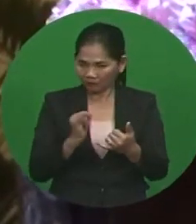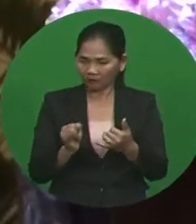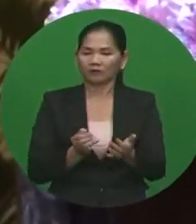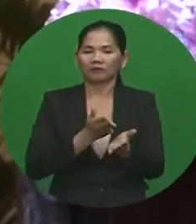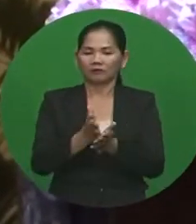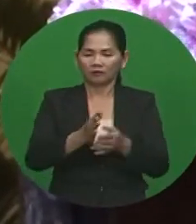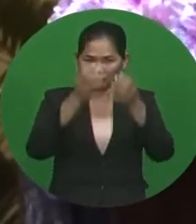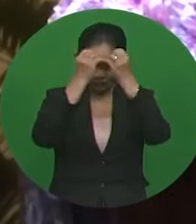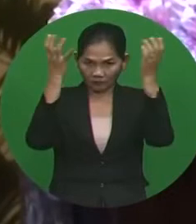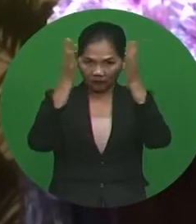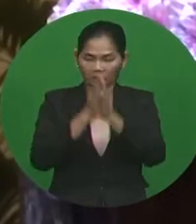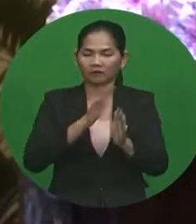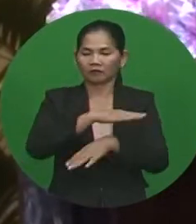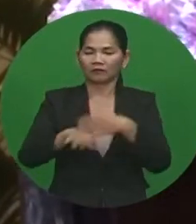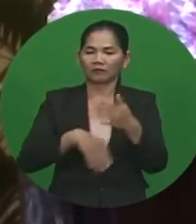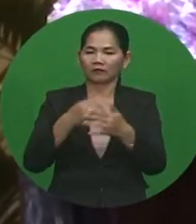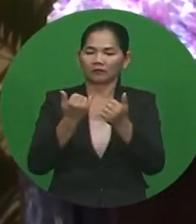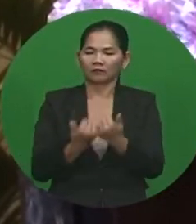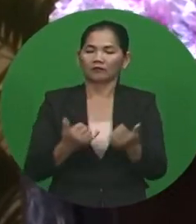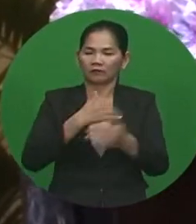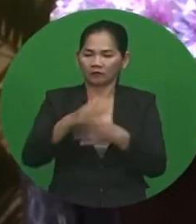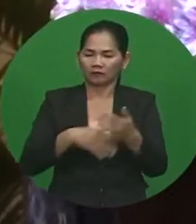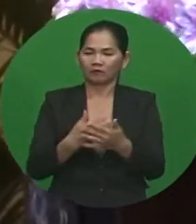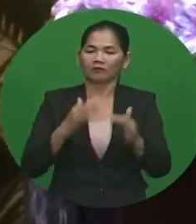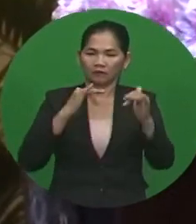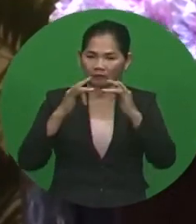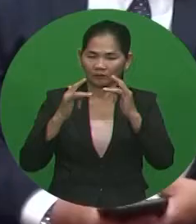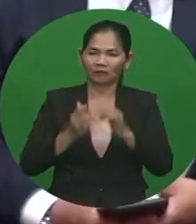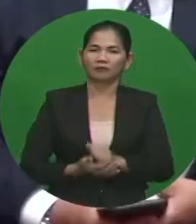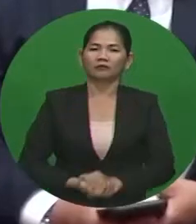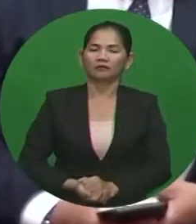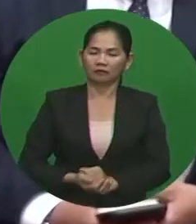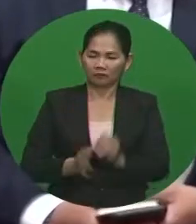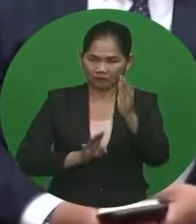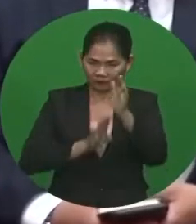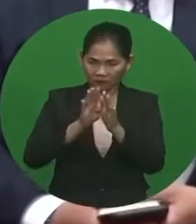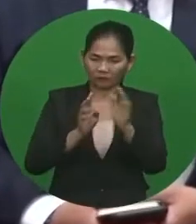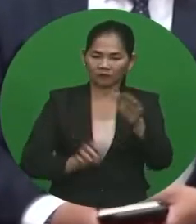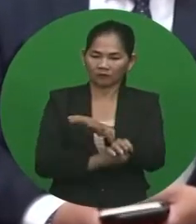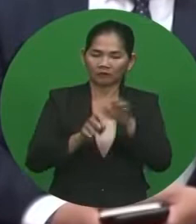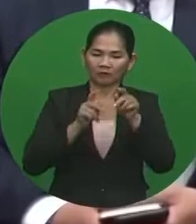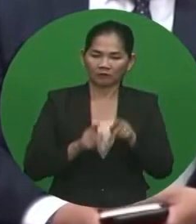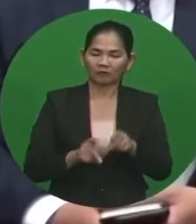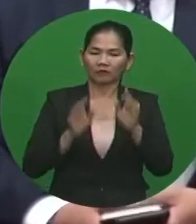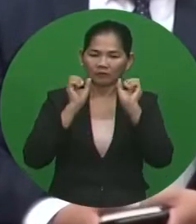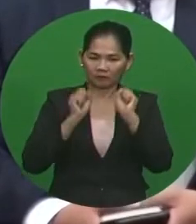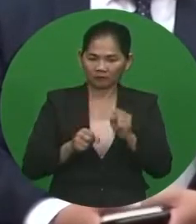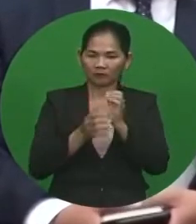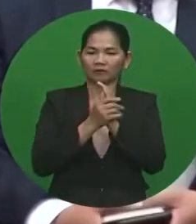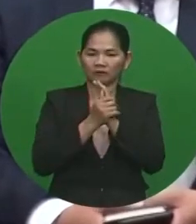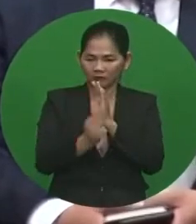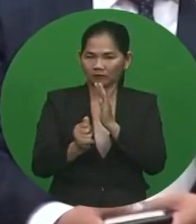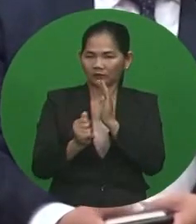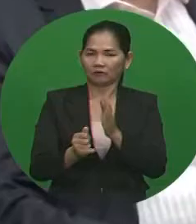ទទួលព័ត៌មានសម្រាប់ទាំងអស់គ្នាក្នុងយុគសម័យឌីជីថលត្រូវអភិវឌ្ឍធនធានមនុស្សដែលមានសមត្ថភាពនិងជំនាញ